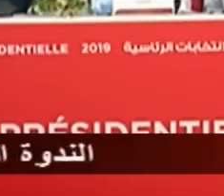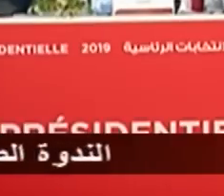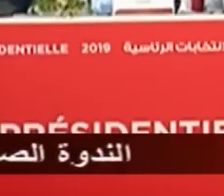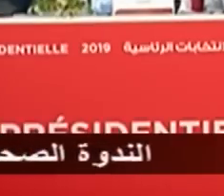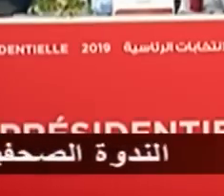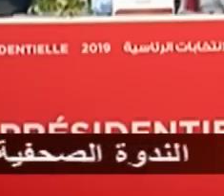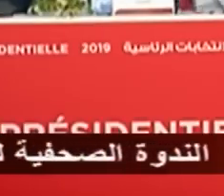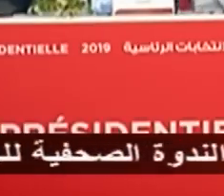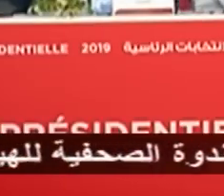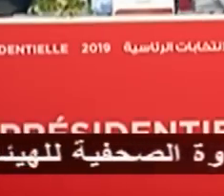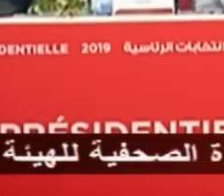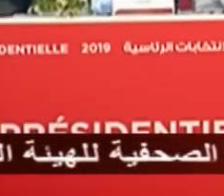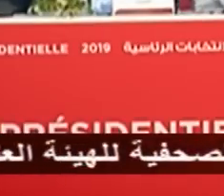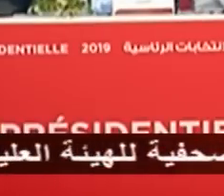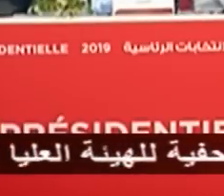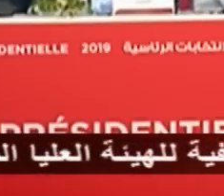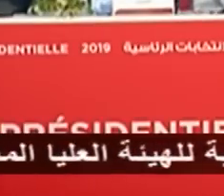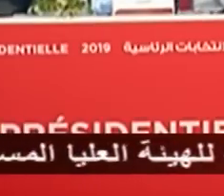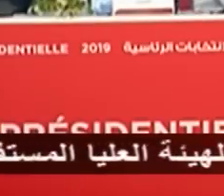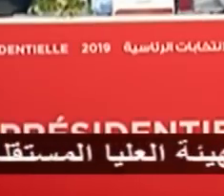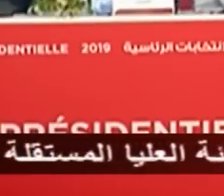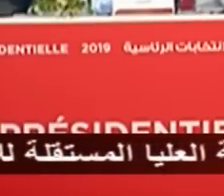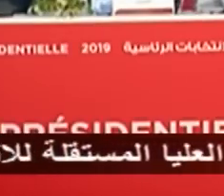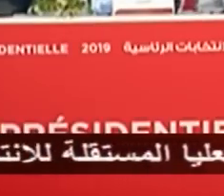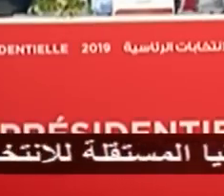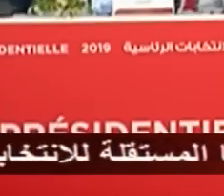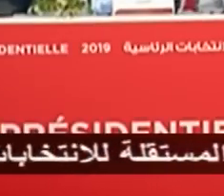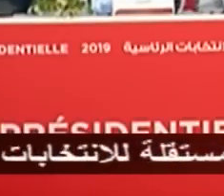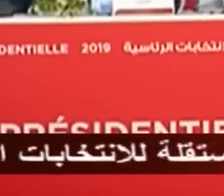اذن بالنسبه لباريز اليوم وقع